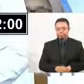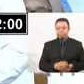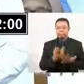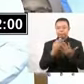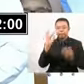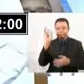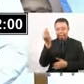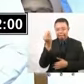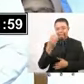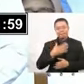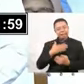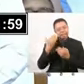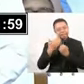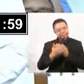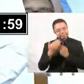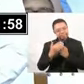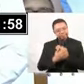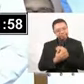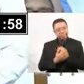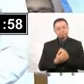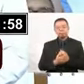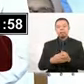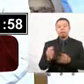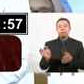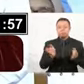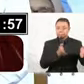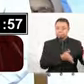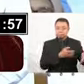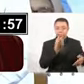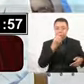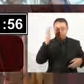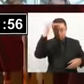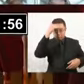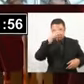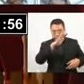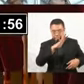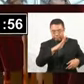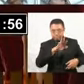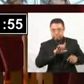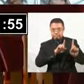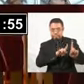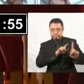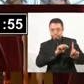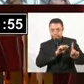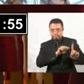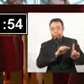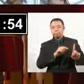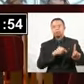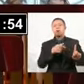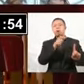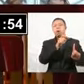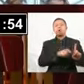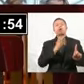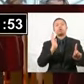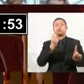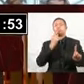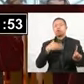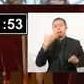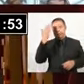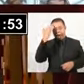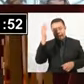Warga Jakarta yang saya cintai di samping saya Bang Ridwan Kamil adalah sosok yang sudah punya